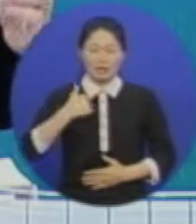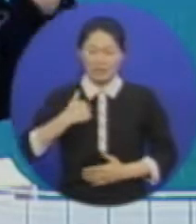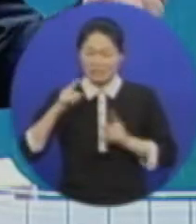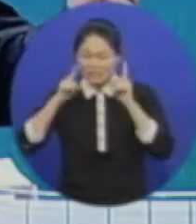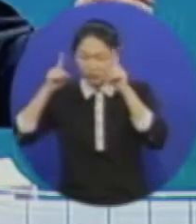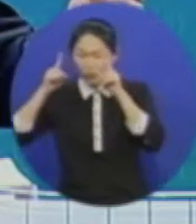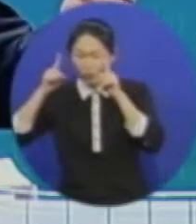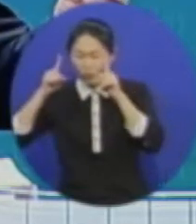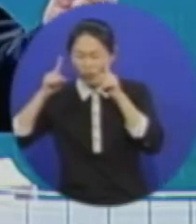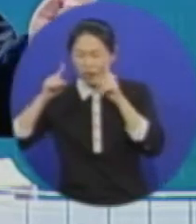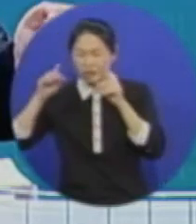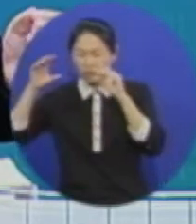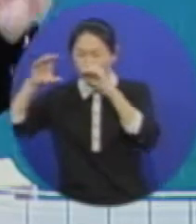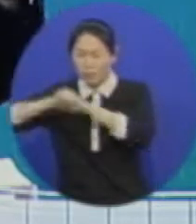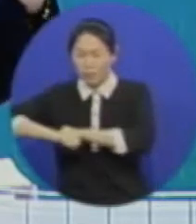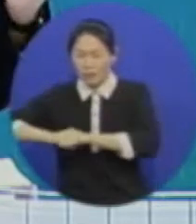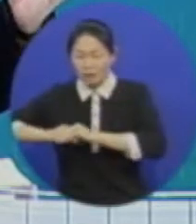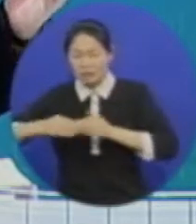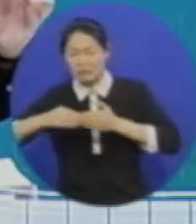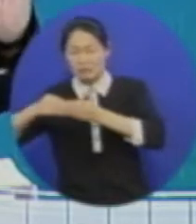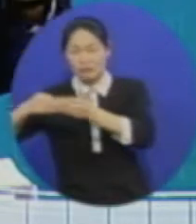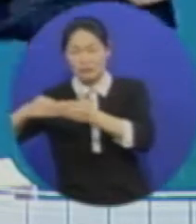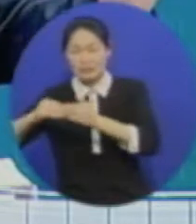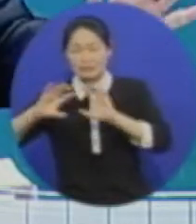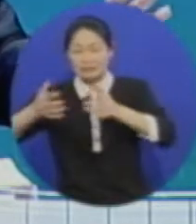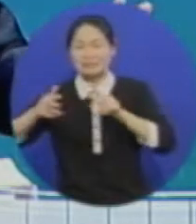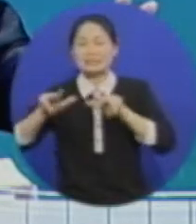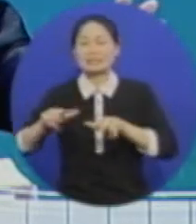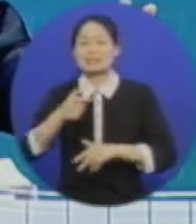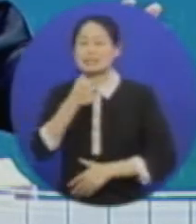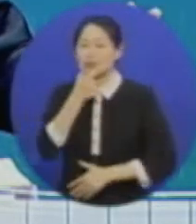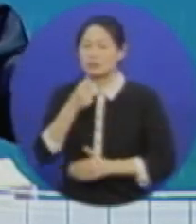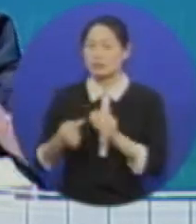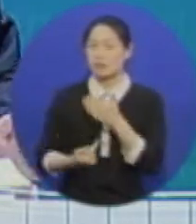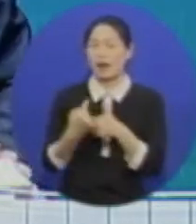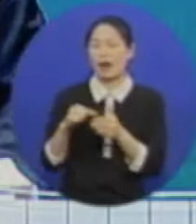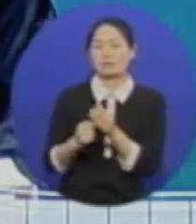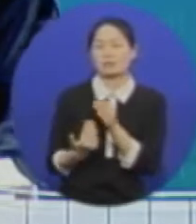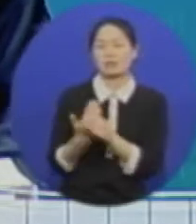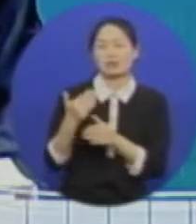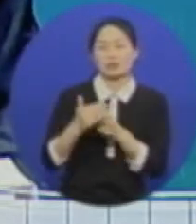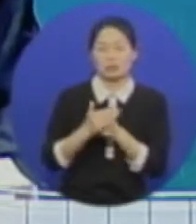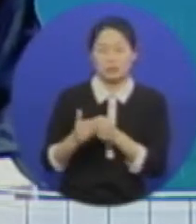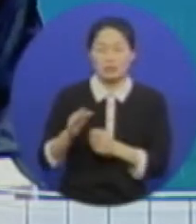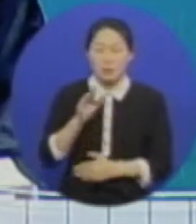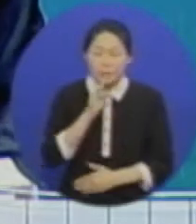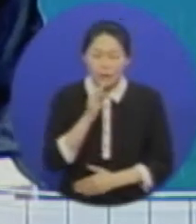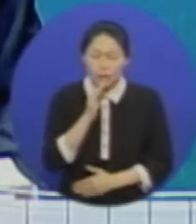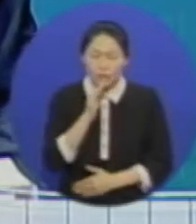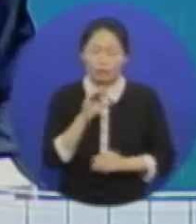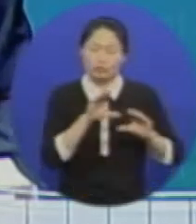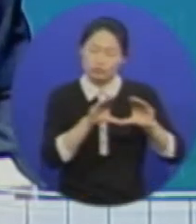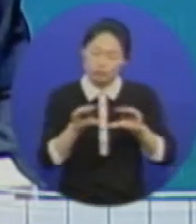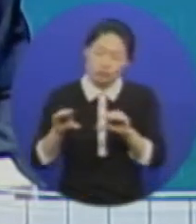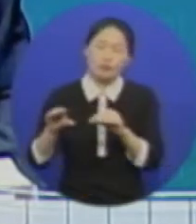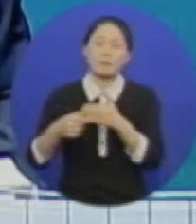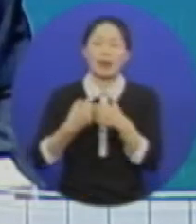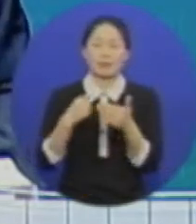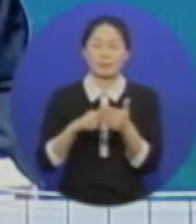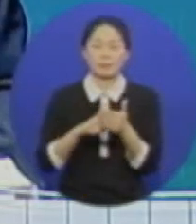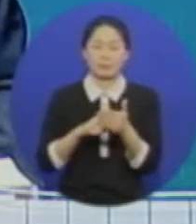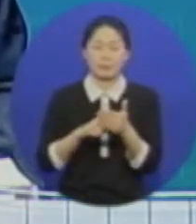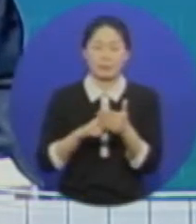지옥과 멸망으로 끌고가는 세상은 이젠 싫어 지는 마음이 생긴 이 그게 바로 부드러운 마음인 겁니다